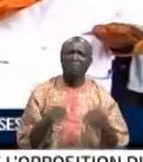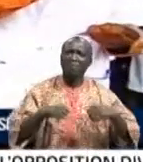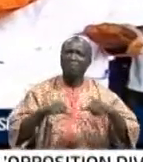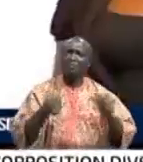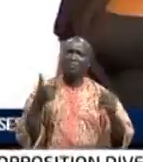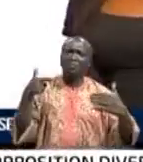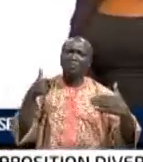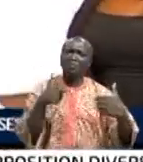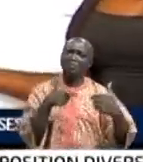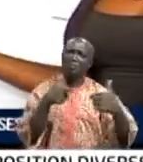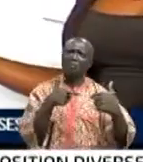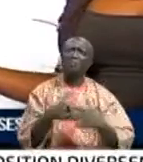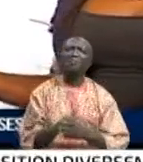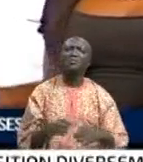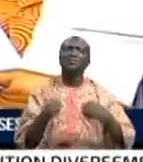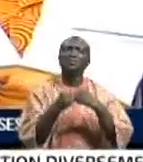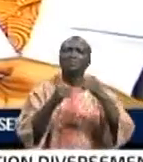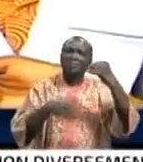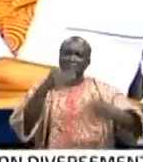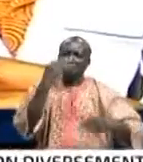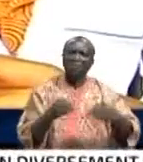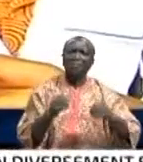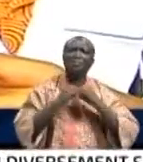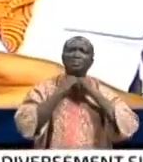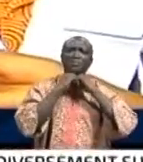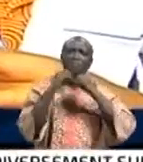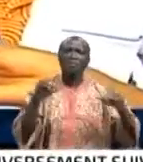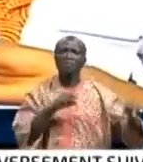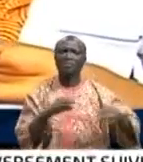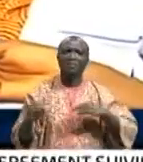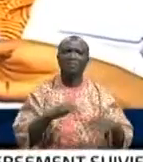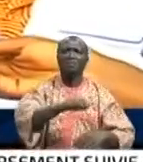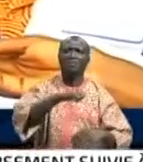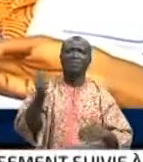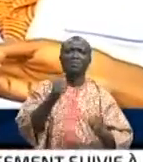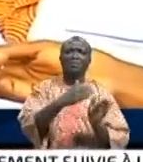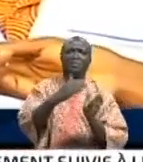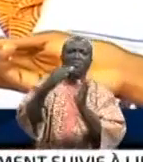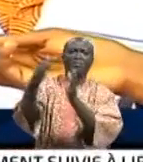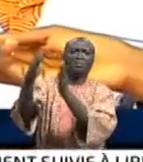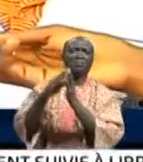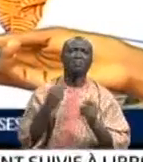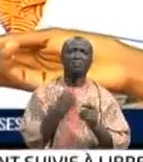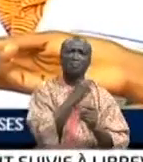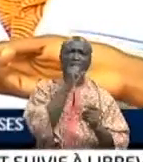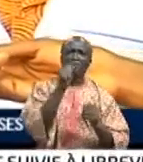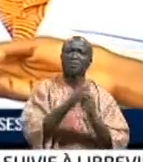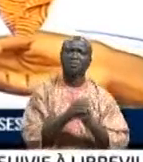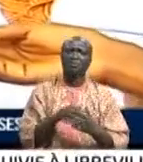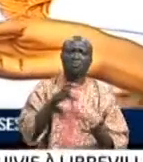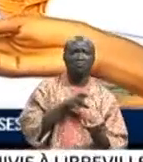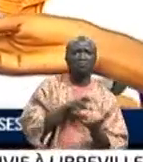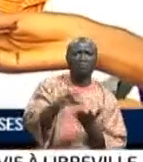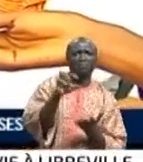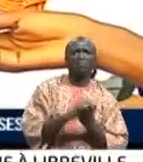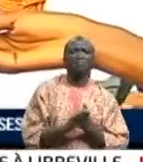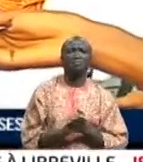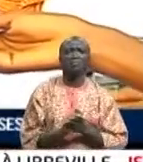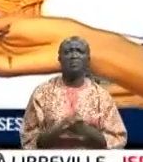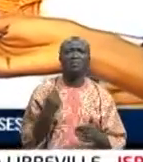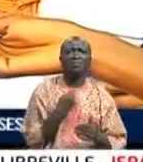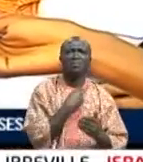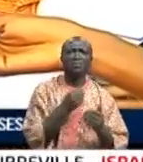lutte aujourd'hui on est en setting il y aura encore une autre étape c'est progressivement et nous ne sommes pas violents mais nous allons sortir et nous avons